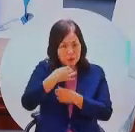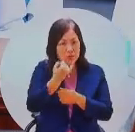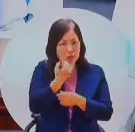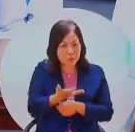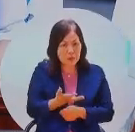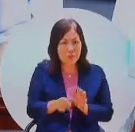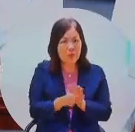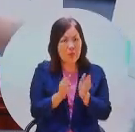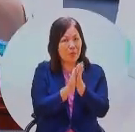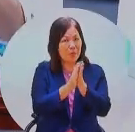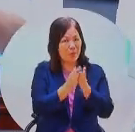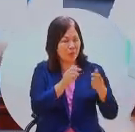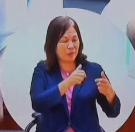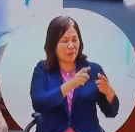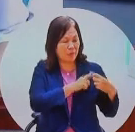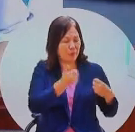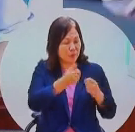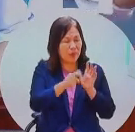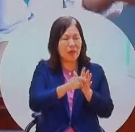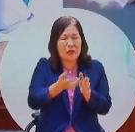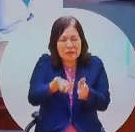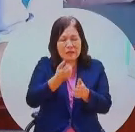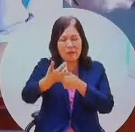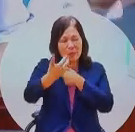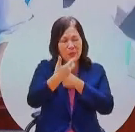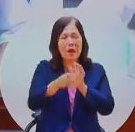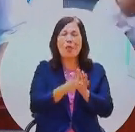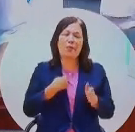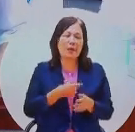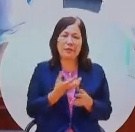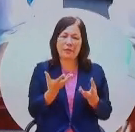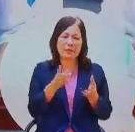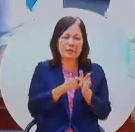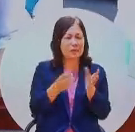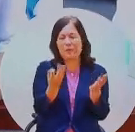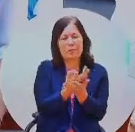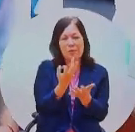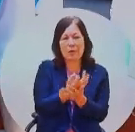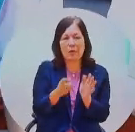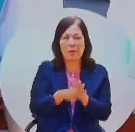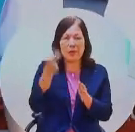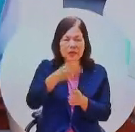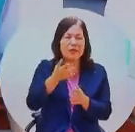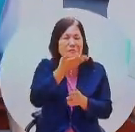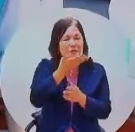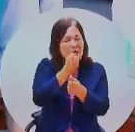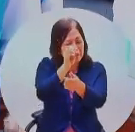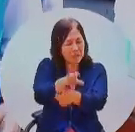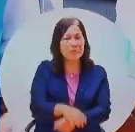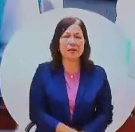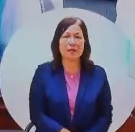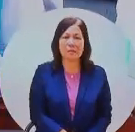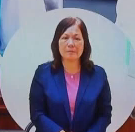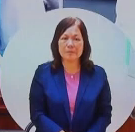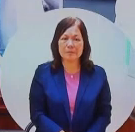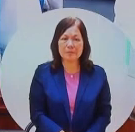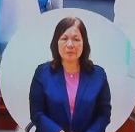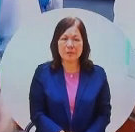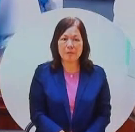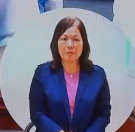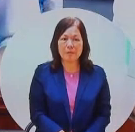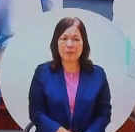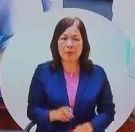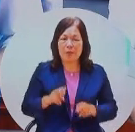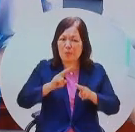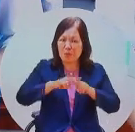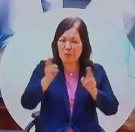下郭议员，因为他上次咨询。 不好意思，我们没有时间了，谢谢我们的私下再称赞。 我先公开称赞